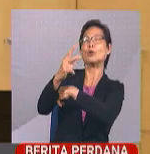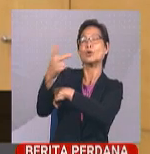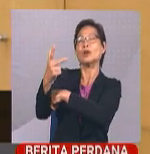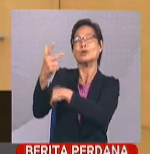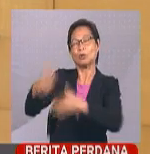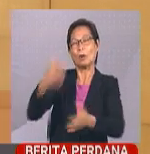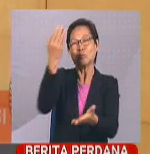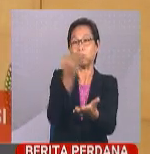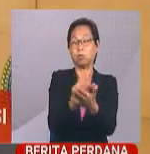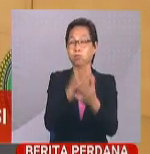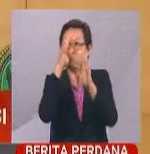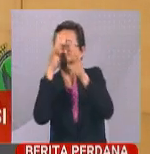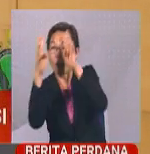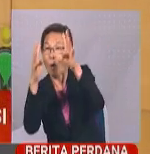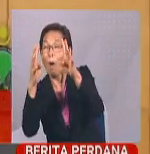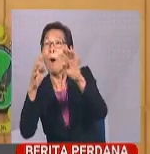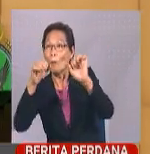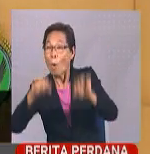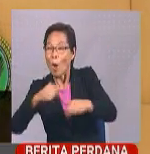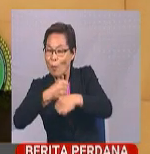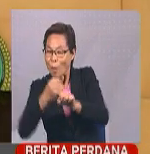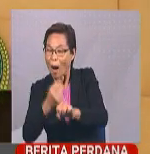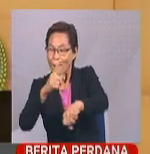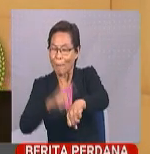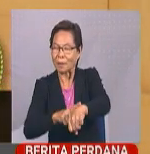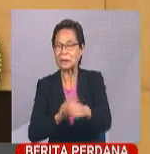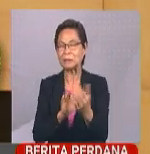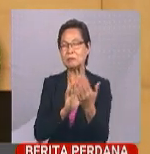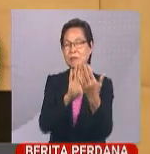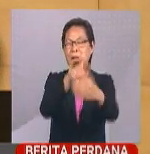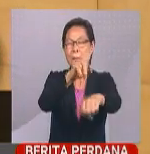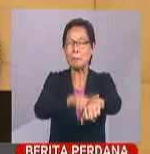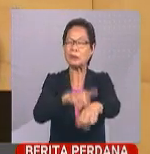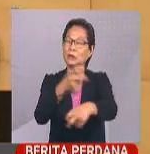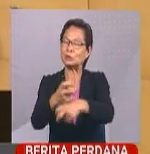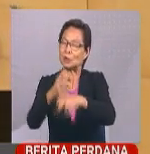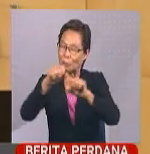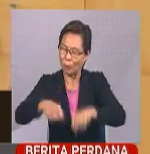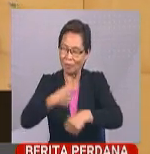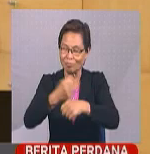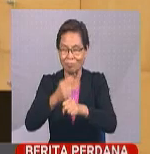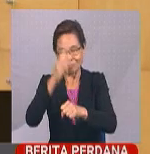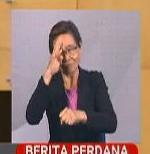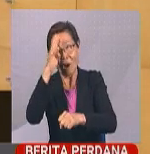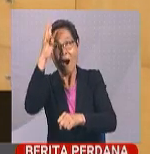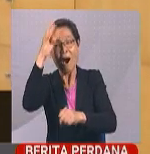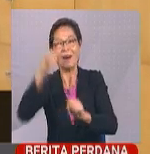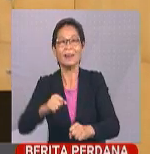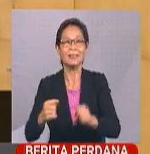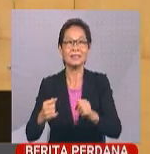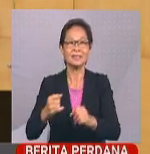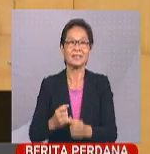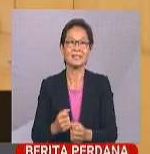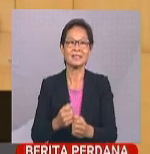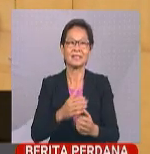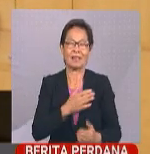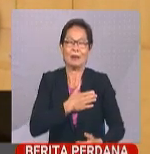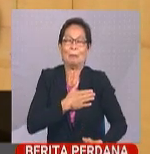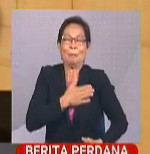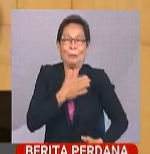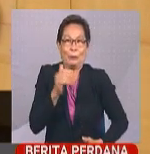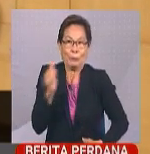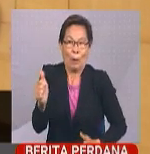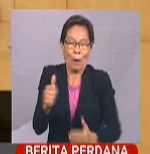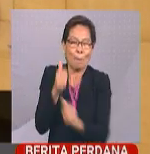membuktikan kreativiti dapat dibentuk ketika melalui tempoh masa sukar. Inisiatif yang dilakukan oleh Kementerian Pertanian